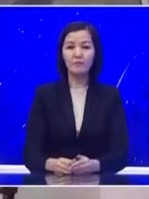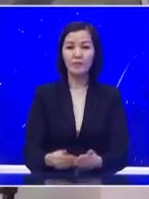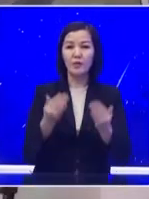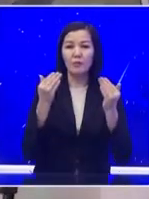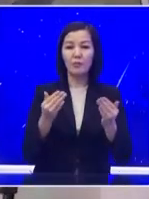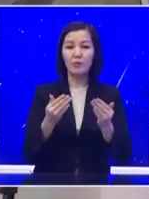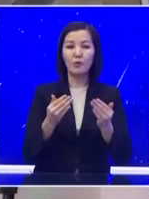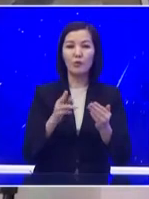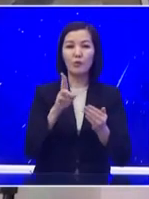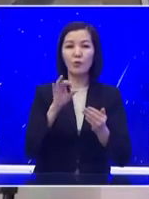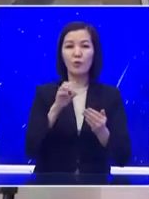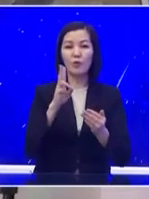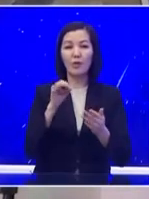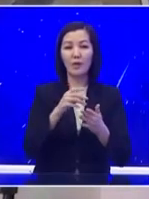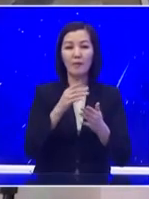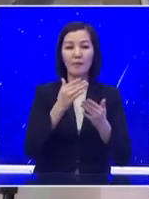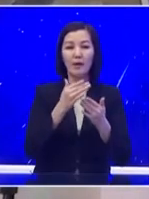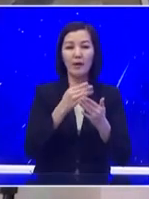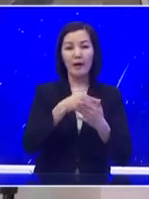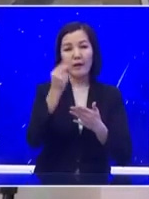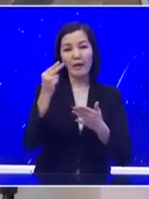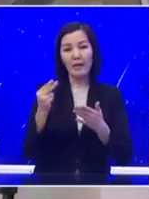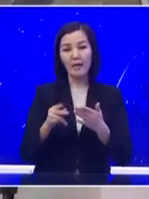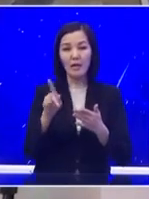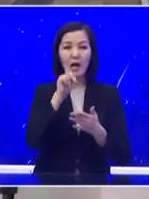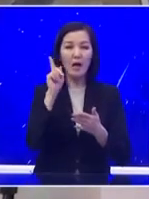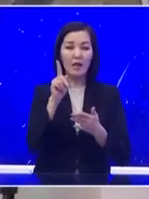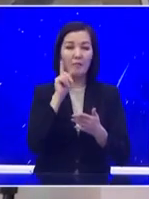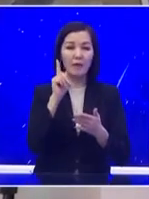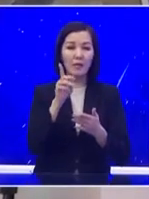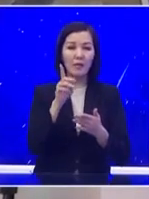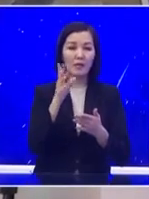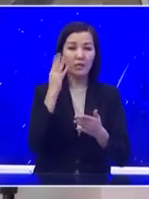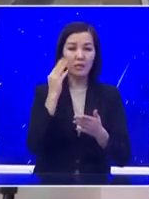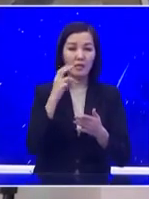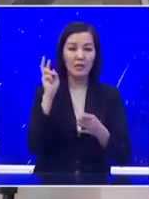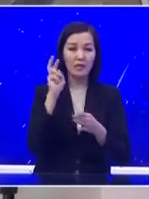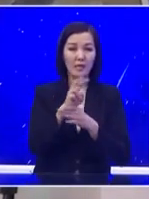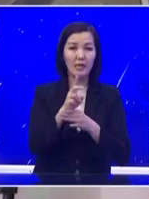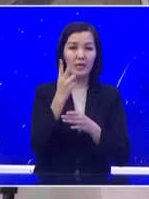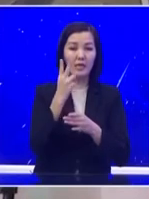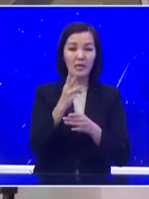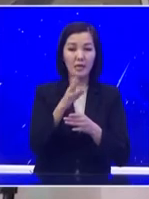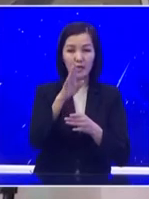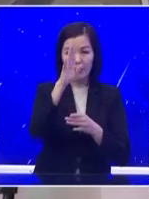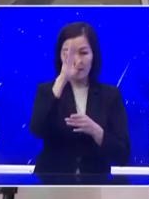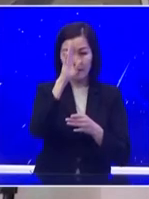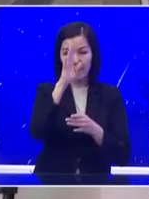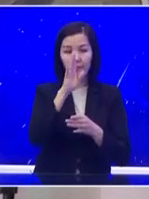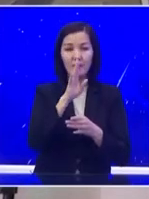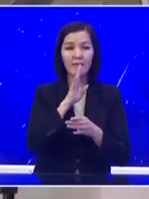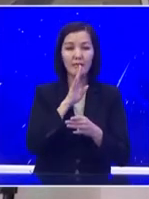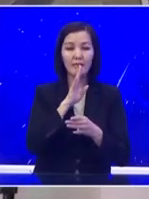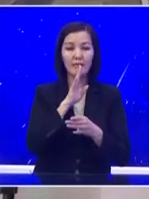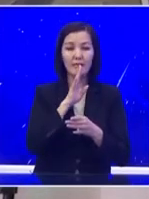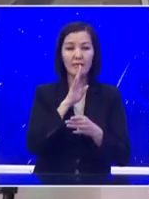көркем өнер галереясында алматылық жас суретшілер Оралбек Қабекке, Алмас Нұрғажаев және Мөлдір Сағындық